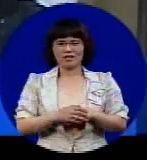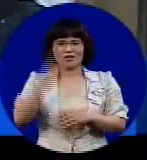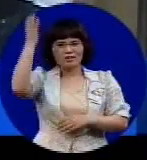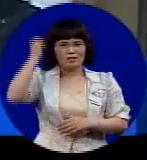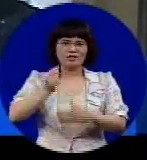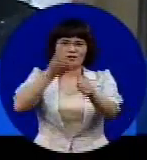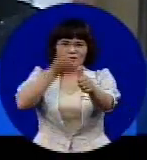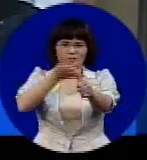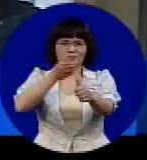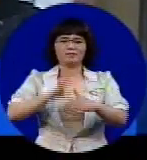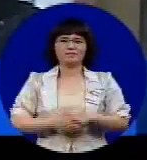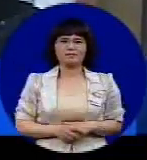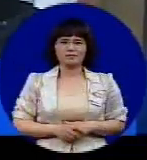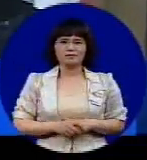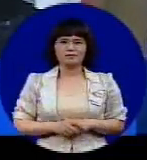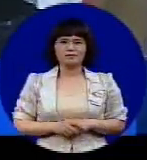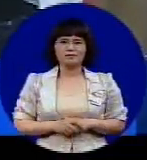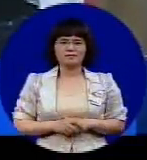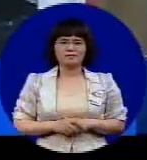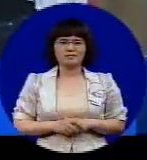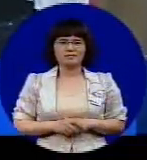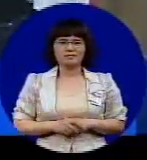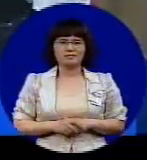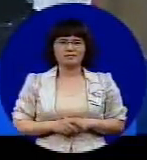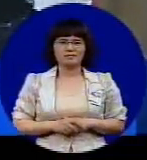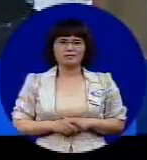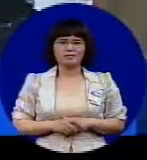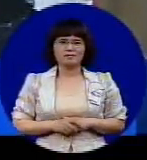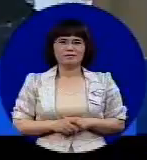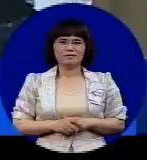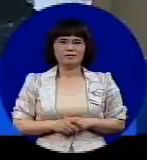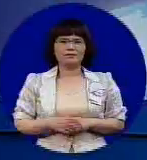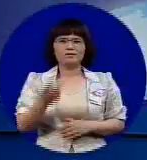수 있다는 거 기억해 주시기 바랄게요.